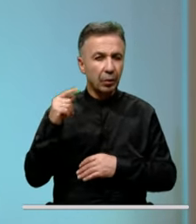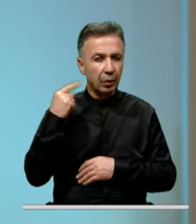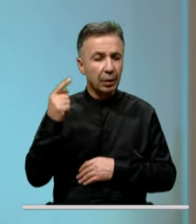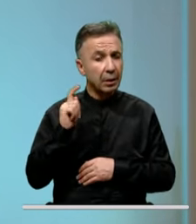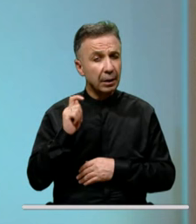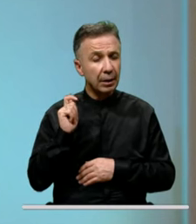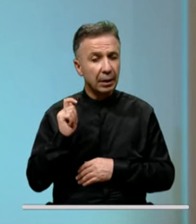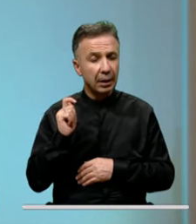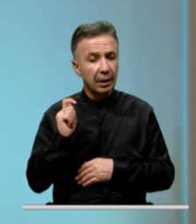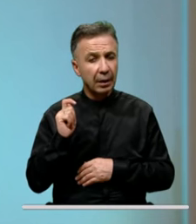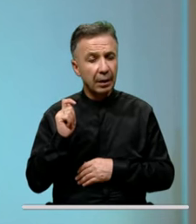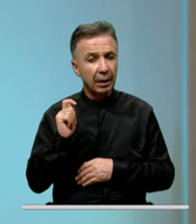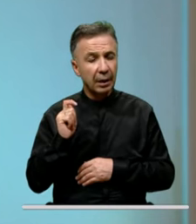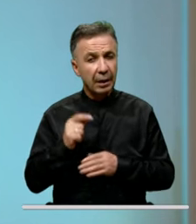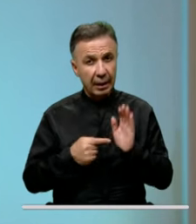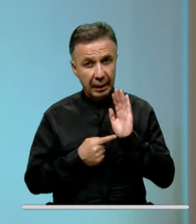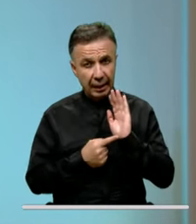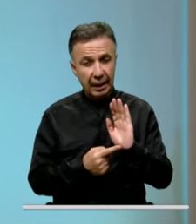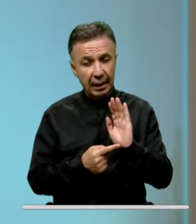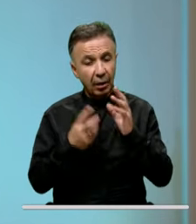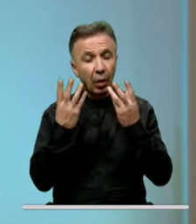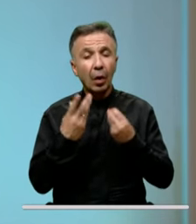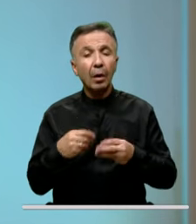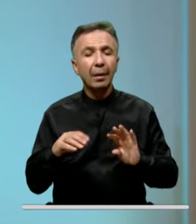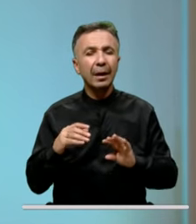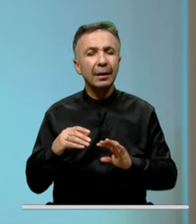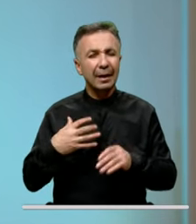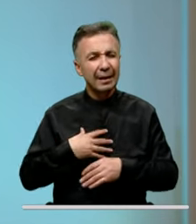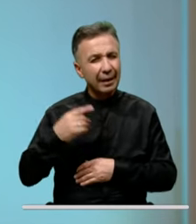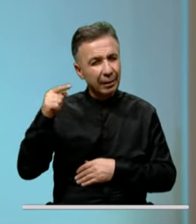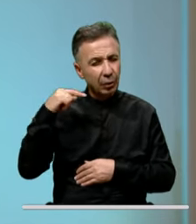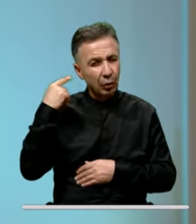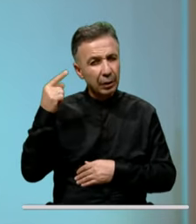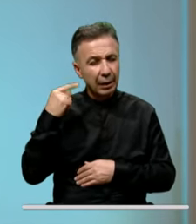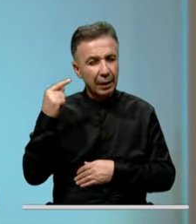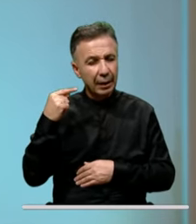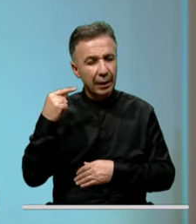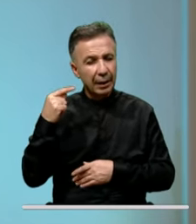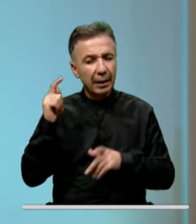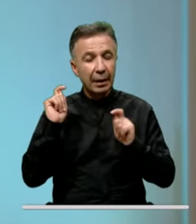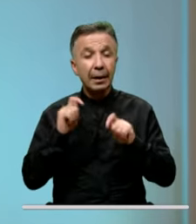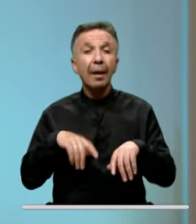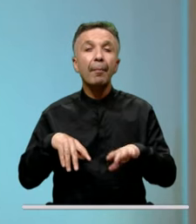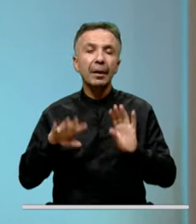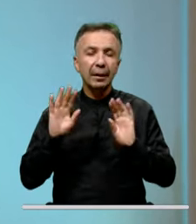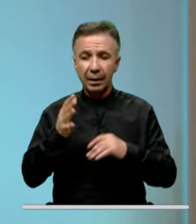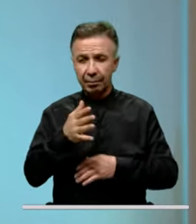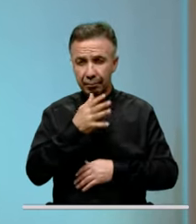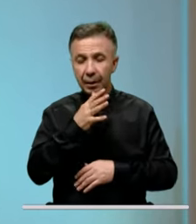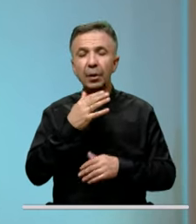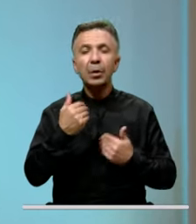gerçekten kaynağa dayalı bilgi olmaksızın kişisel değerlendirmelerini yapmadıklarını